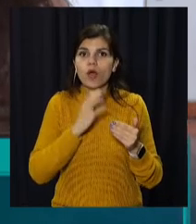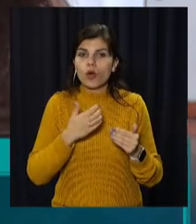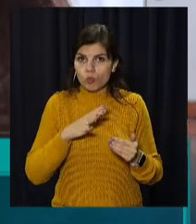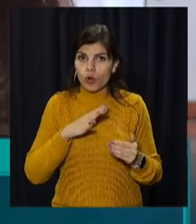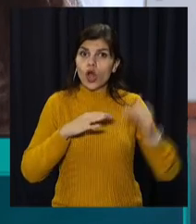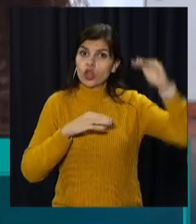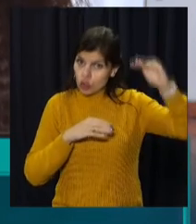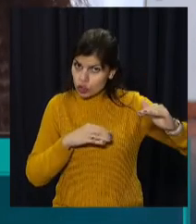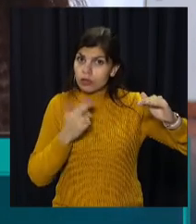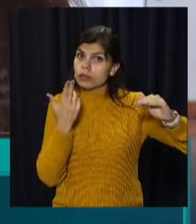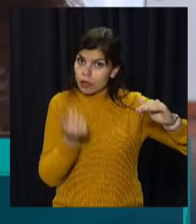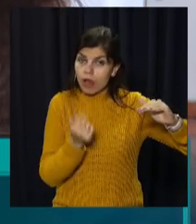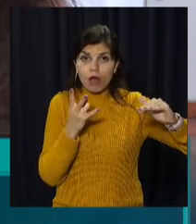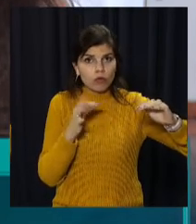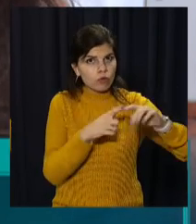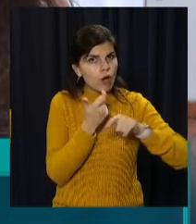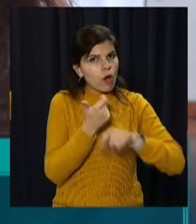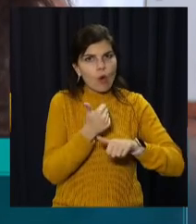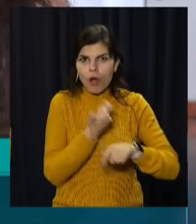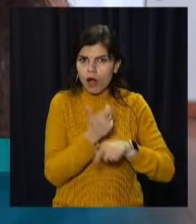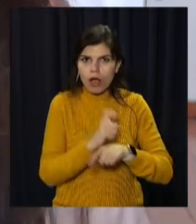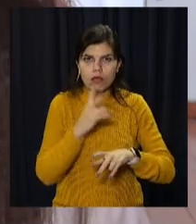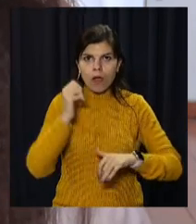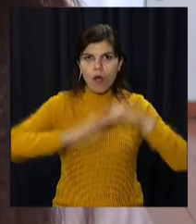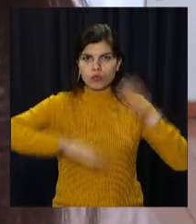дуже добре заходила на руки. Ну,